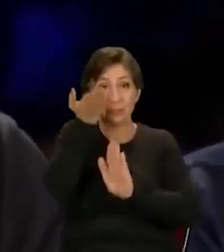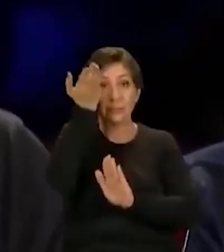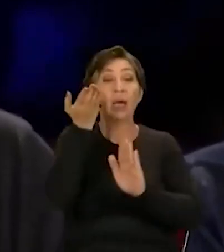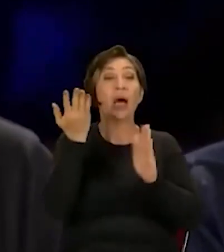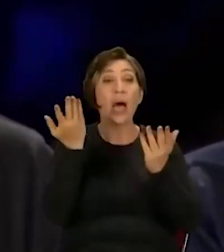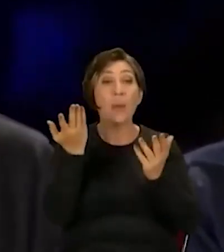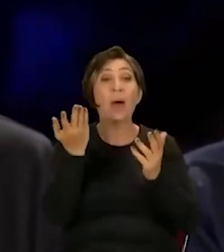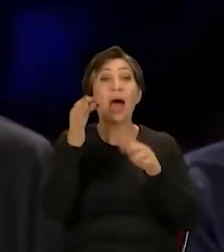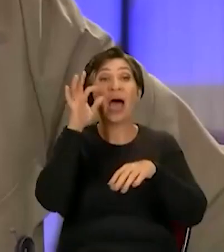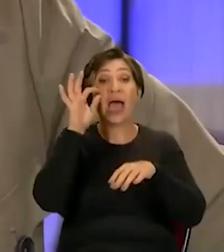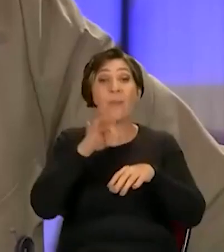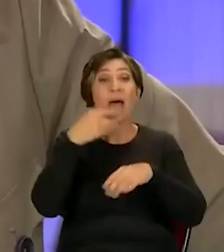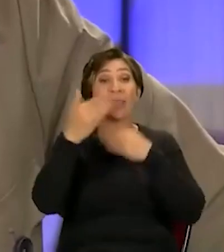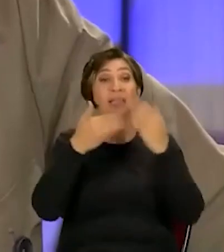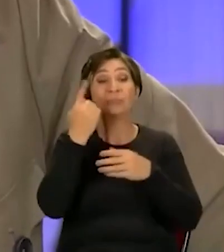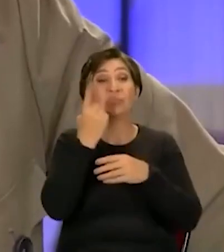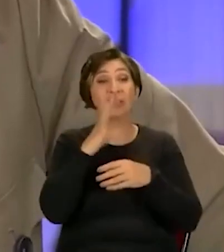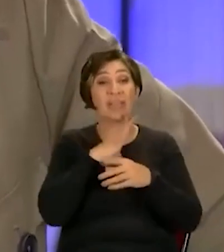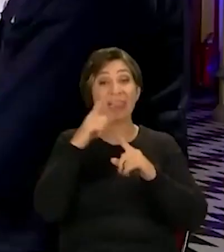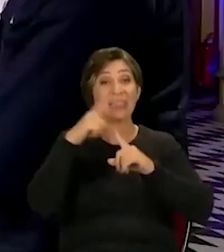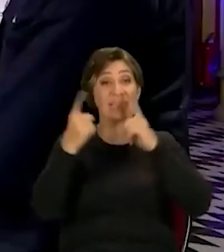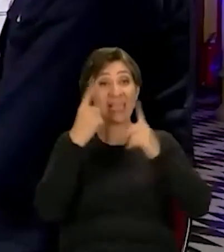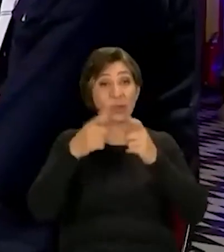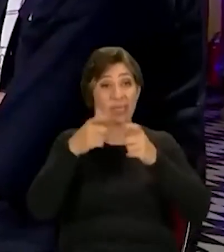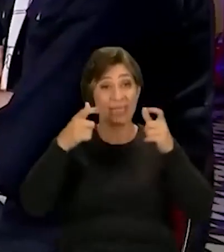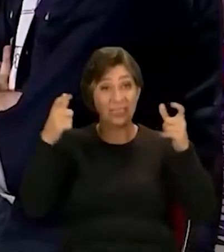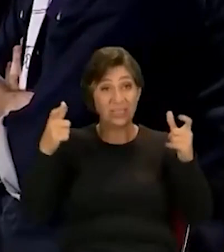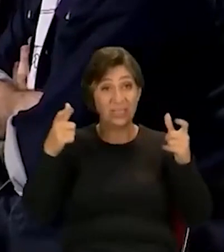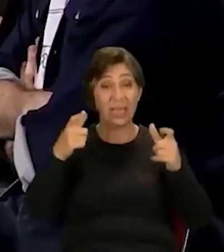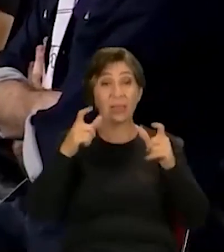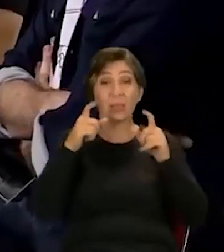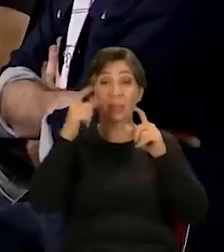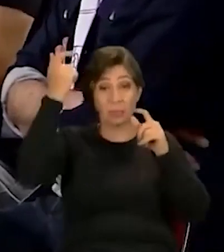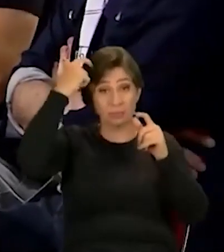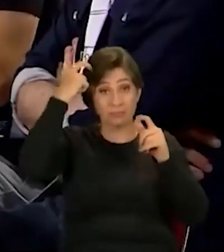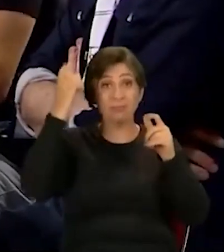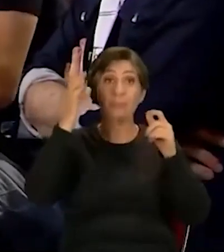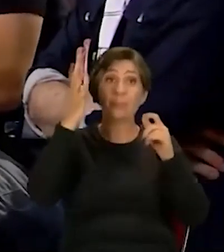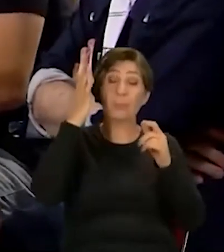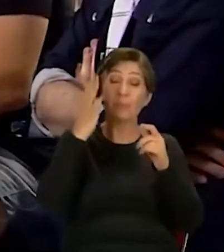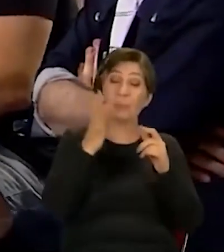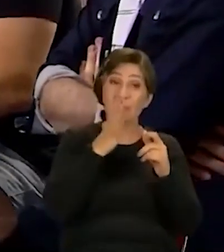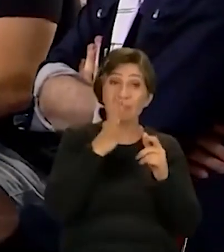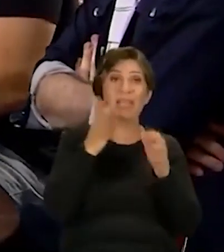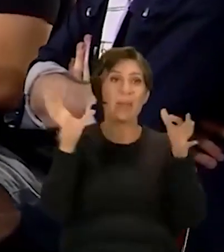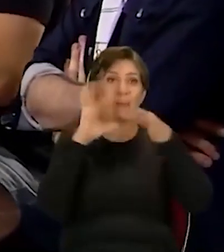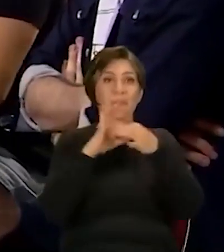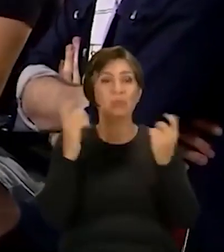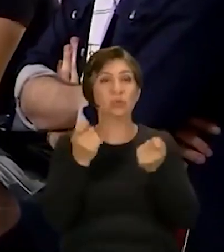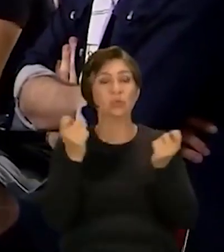Fakat hep anlatmaya çalıştığım bir şey var. Özellikle teknoloji geliştiricilere nörobiyolojiyi ya da biyolojiyi çok anlatmaya çalışıyoruz.